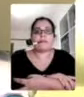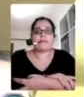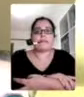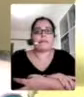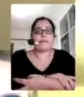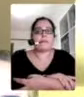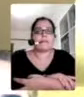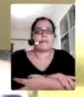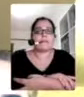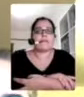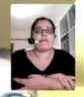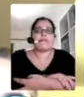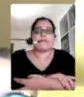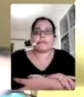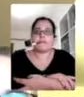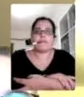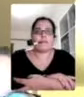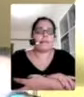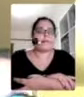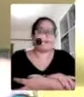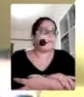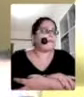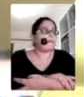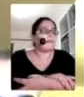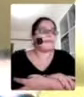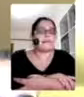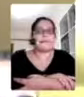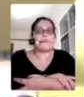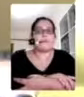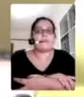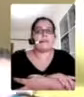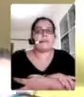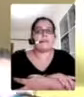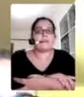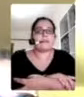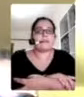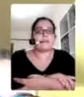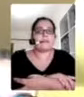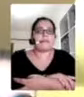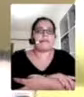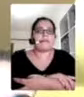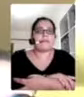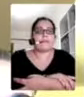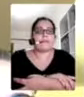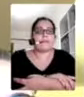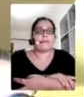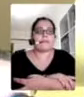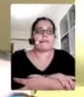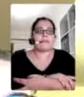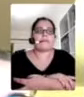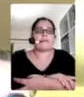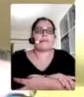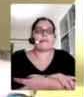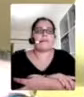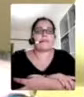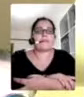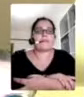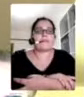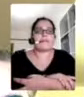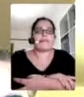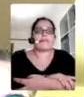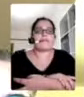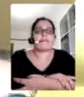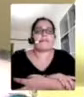koyup bekletenler oluyordu, denemeyenler oluyordu ama genel olarak yani Latakya gibi Latakya çok baskın bir tütün olduğu için onda